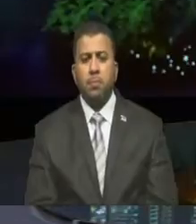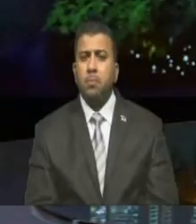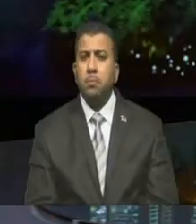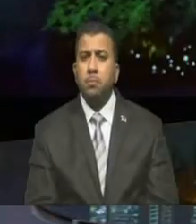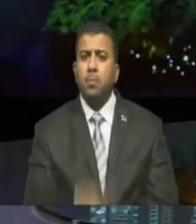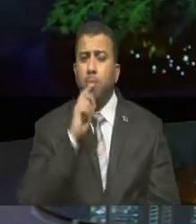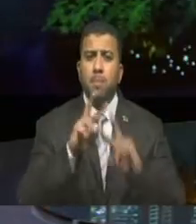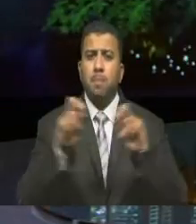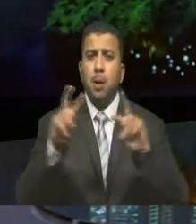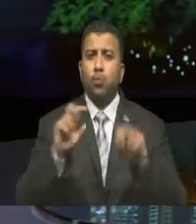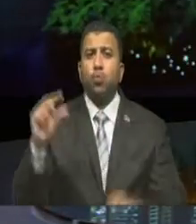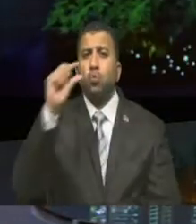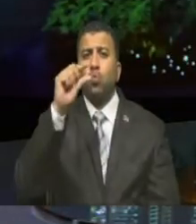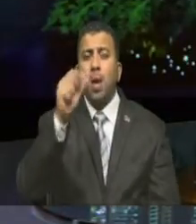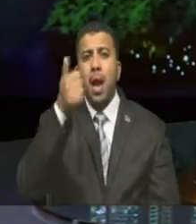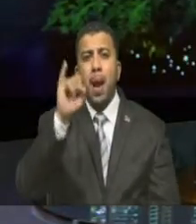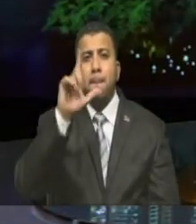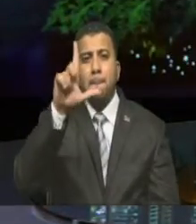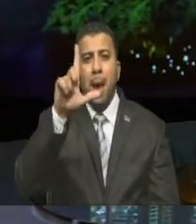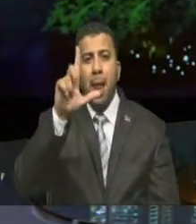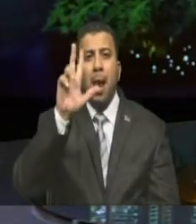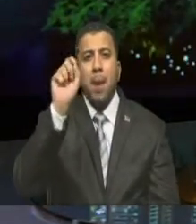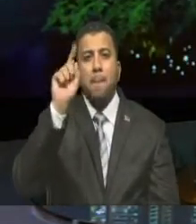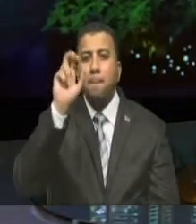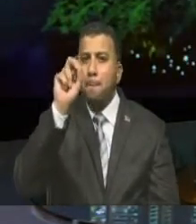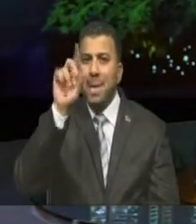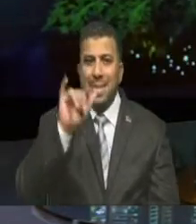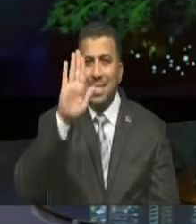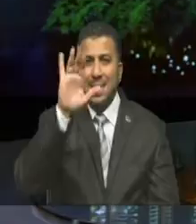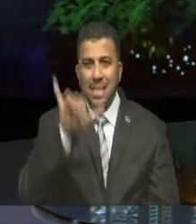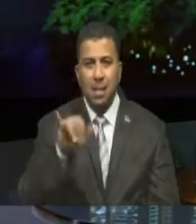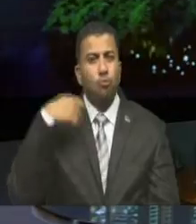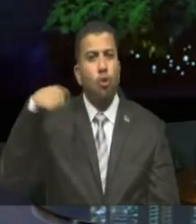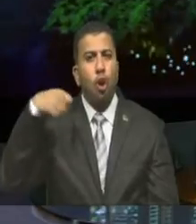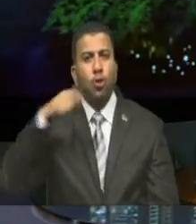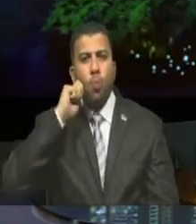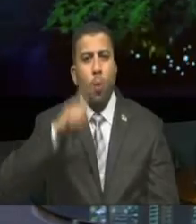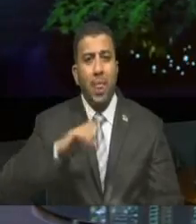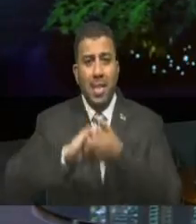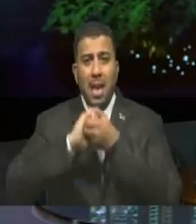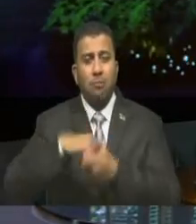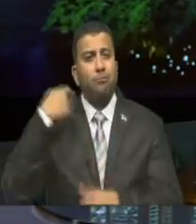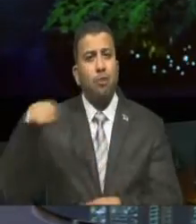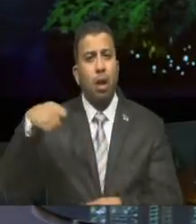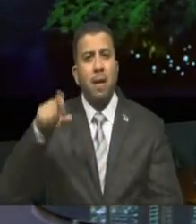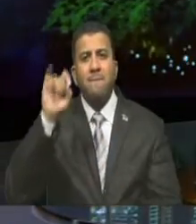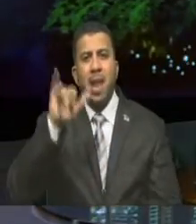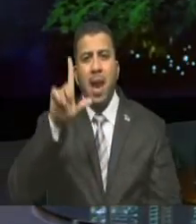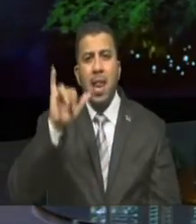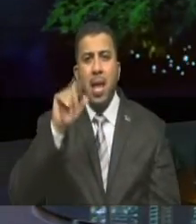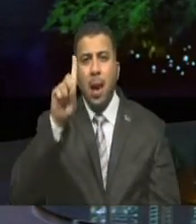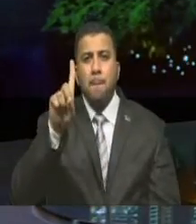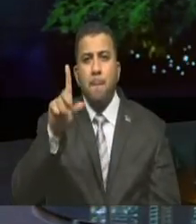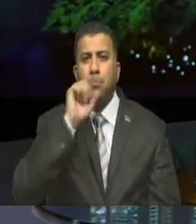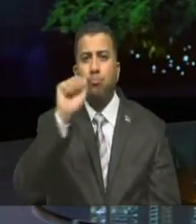بحثت معالي الدكتوره امل عبد الله الكبيسي رئيسه المجلس الوطني الاتحادي مع الرئيس فيليب فيوجيتيتش